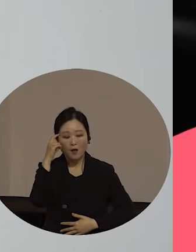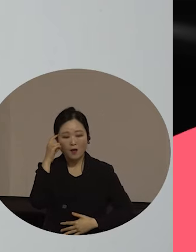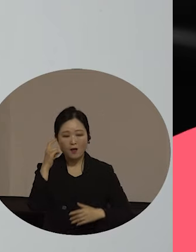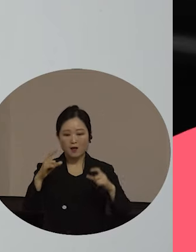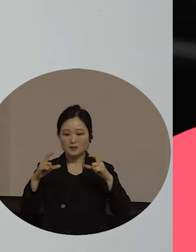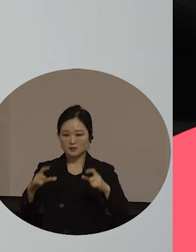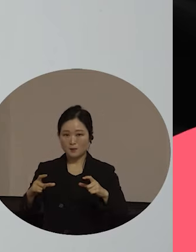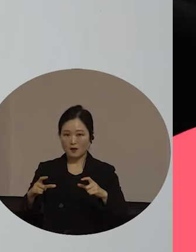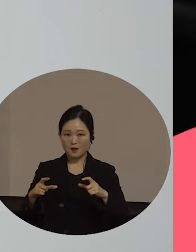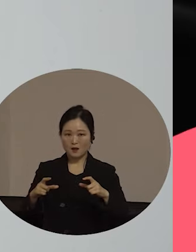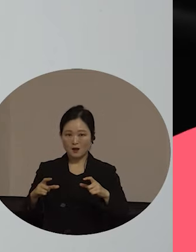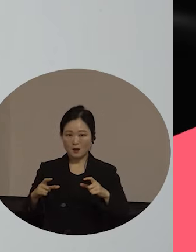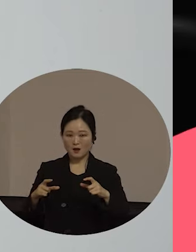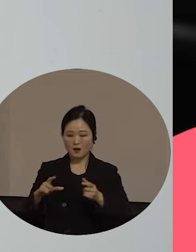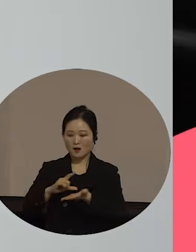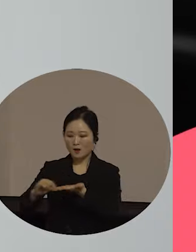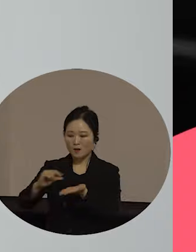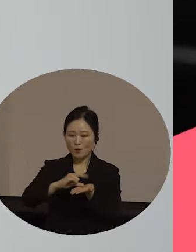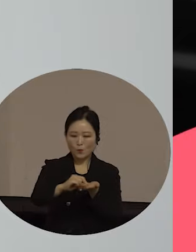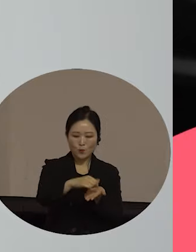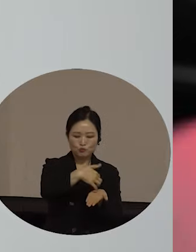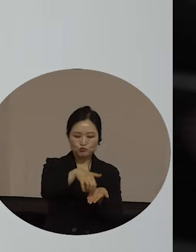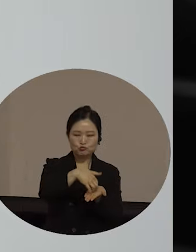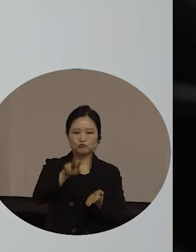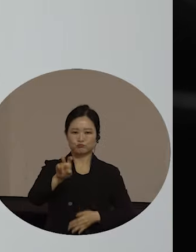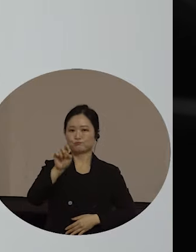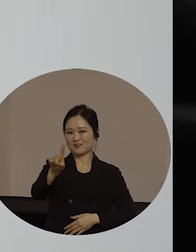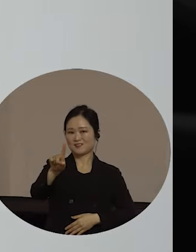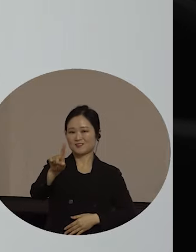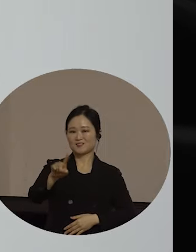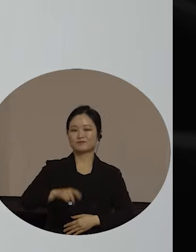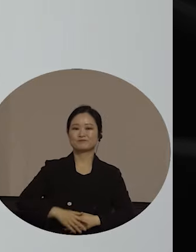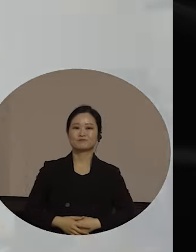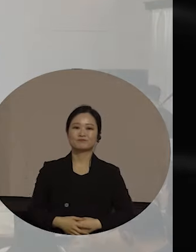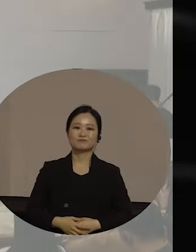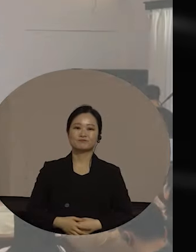in Mongolia. So that's it. Yes.